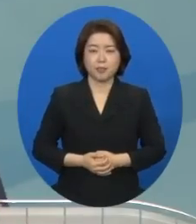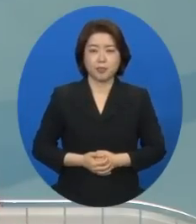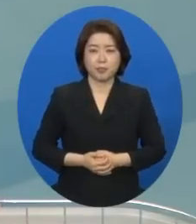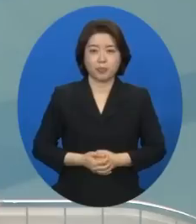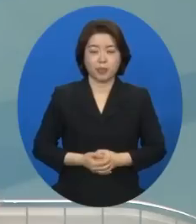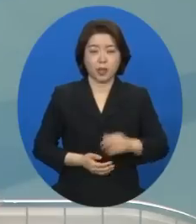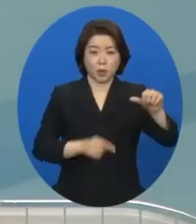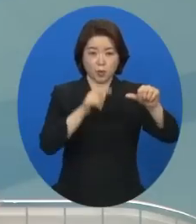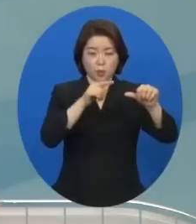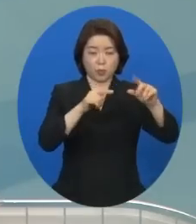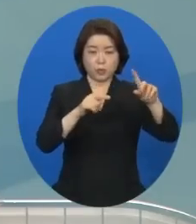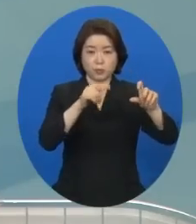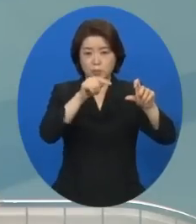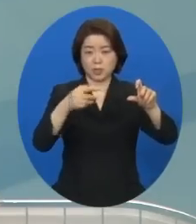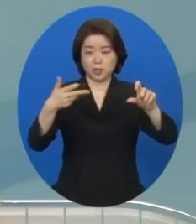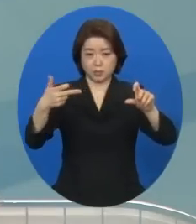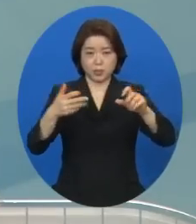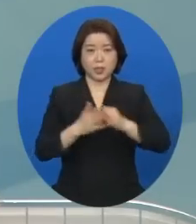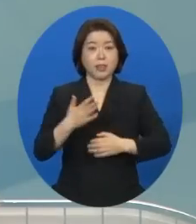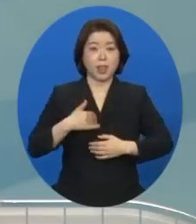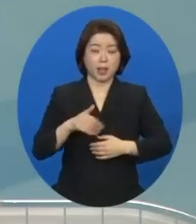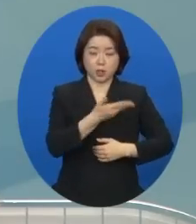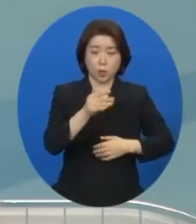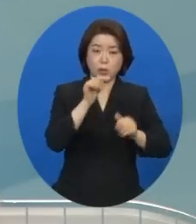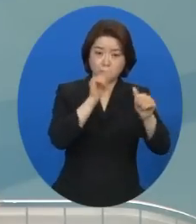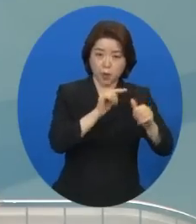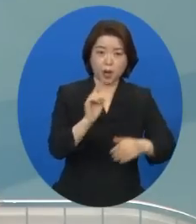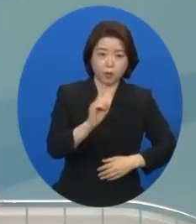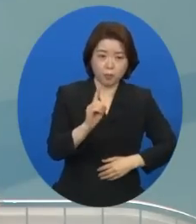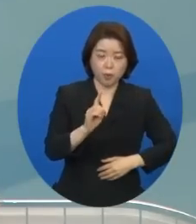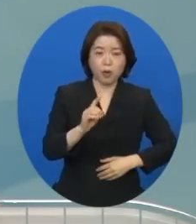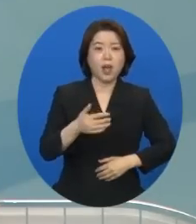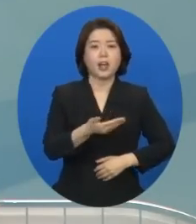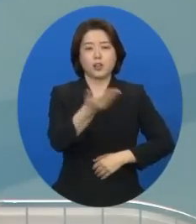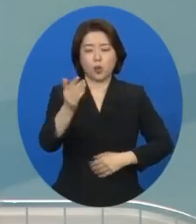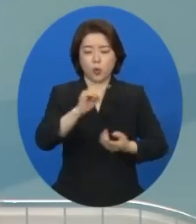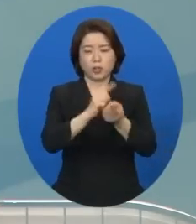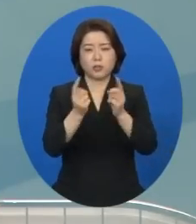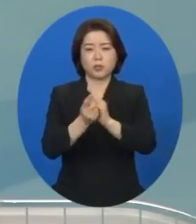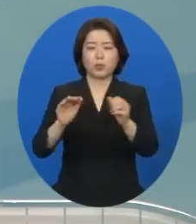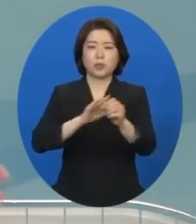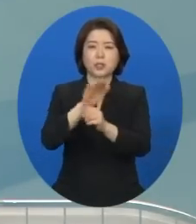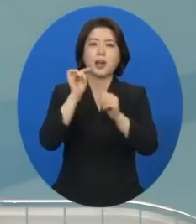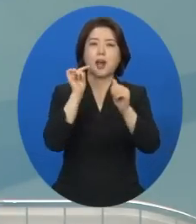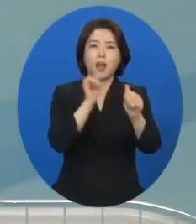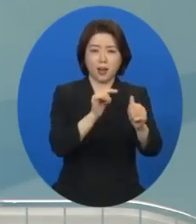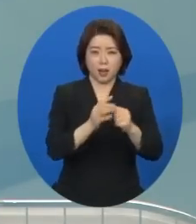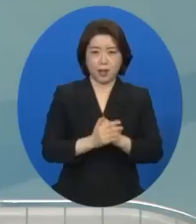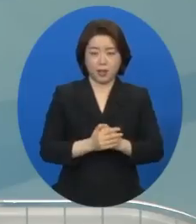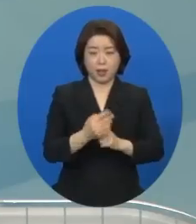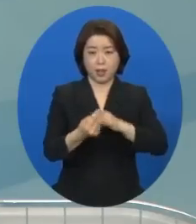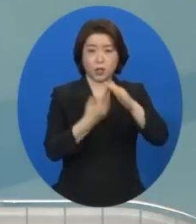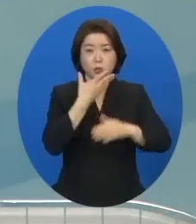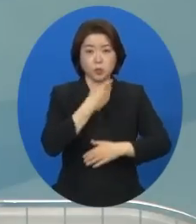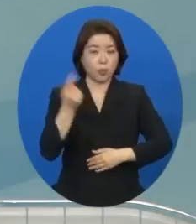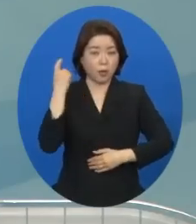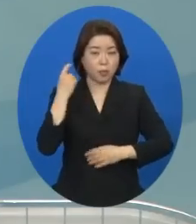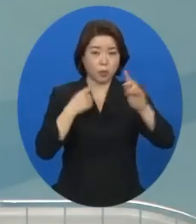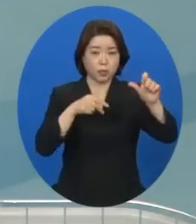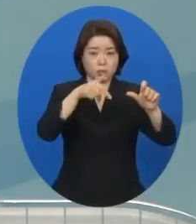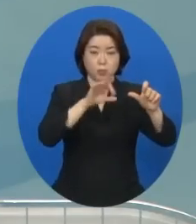17절 말씀에 내가 너에게 명한 것은 이것이다. 너희는 서로 사랑하여라. 요한복음 15장